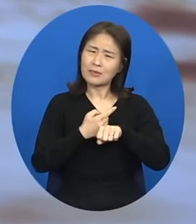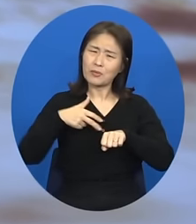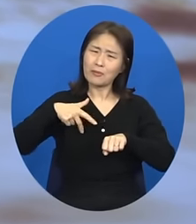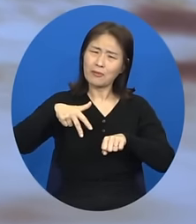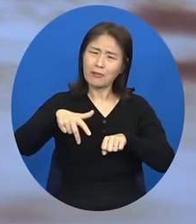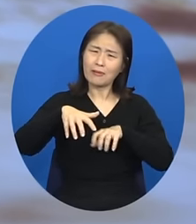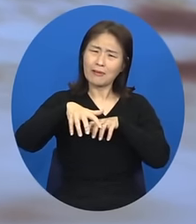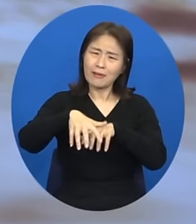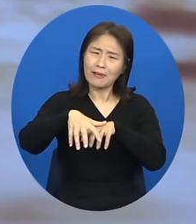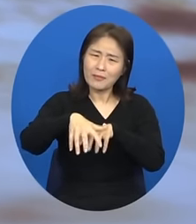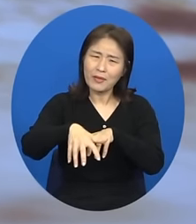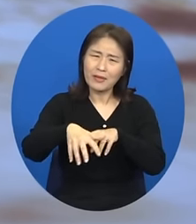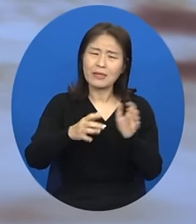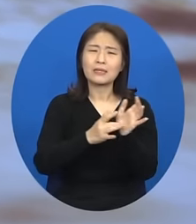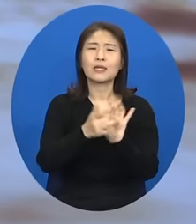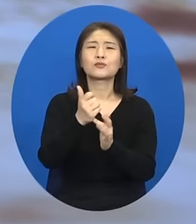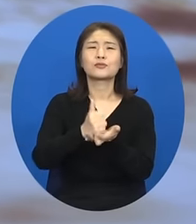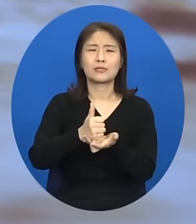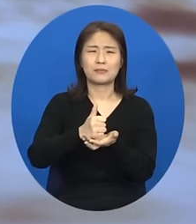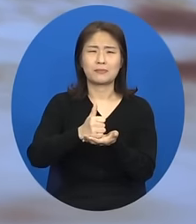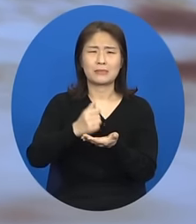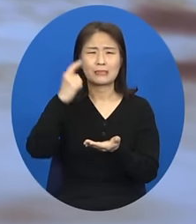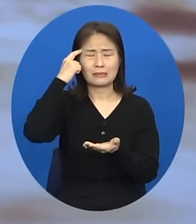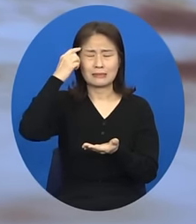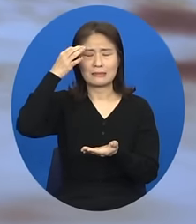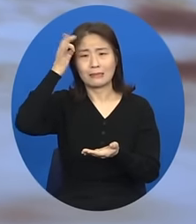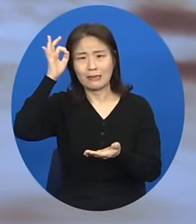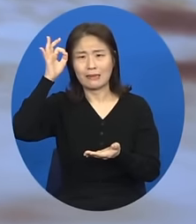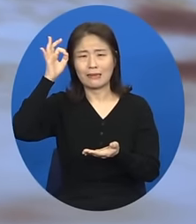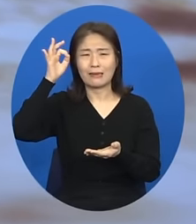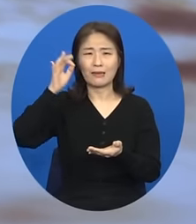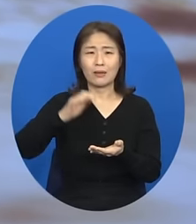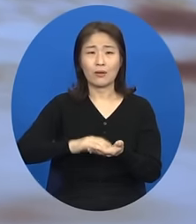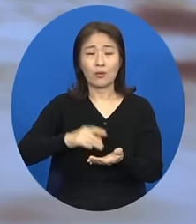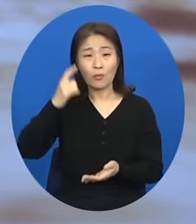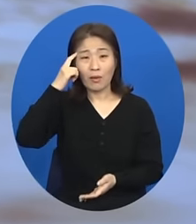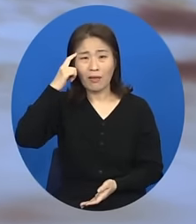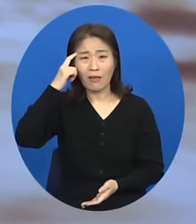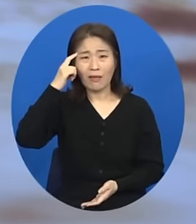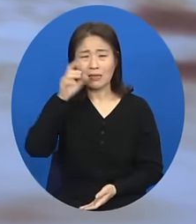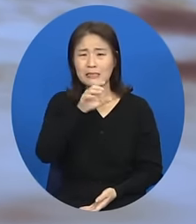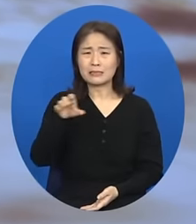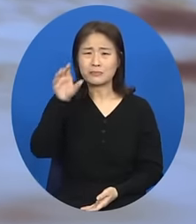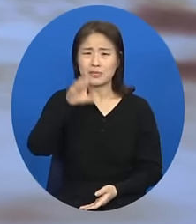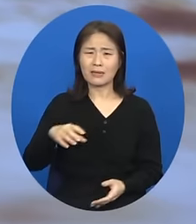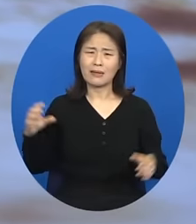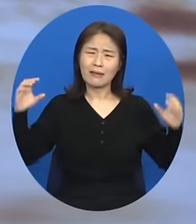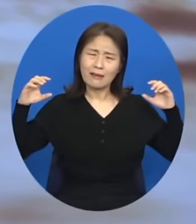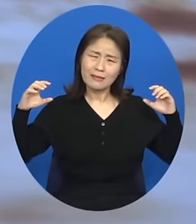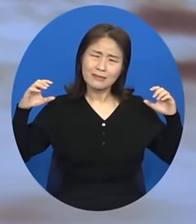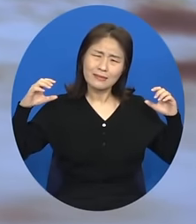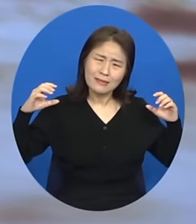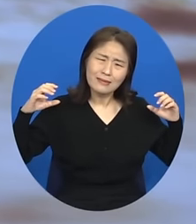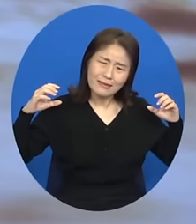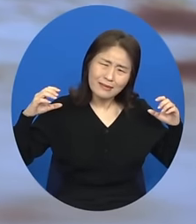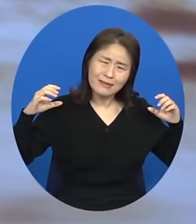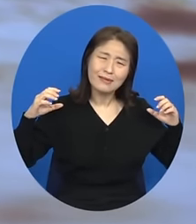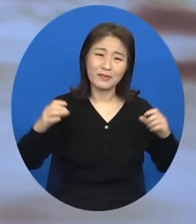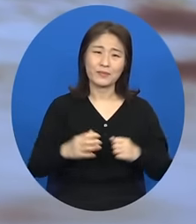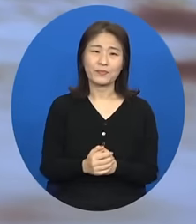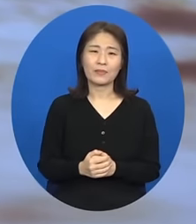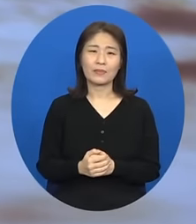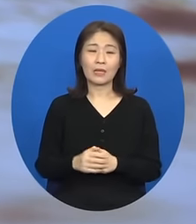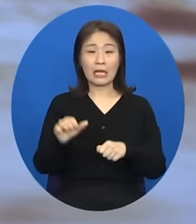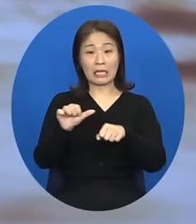우리 예수님 얼마나 힘드셨을까? 이 십자가 얼마나 힘드셨을까? 근데 여러분, 사람은 간사합니다. 한